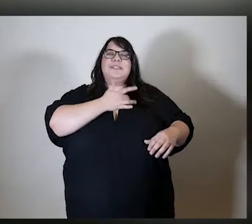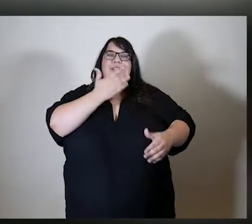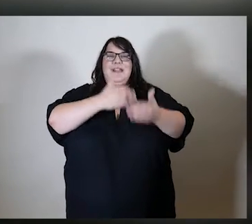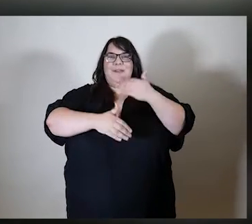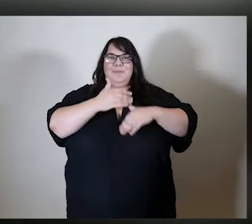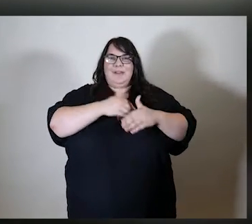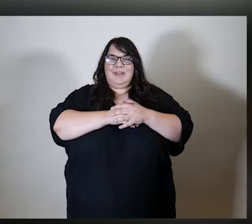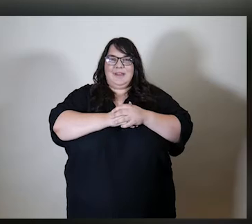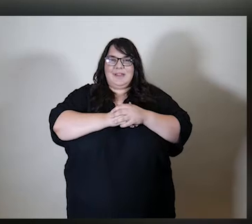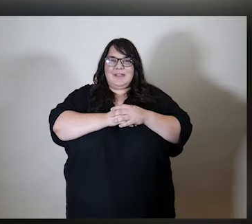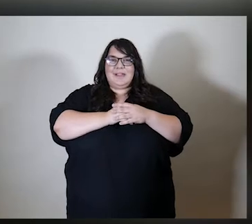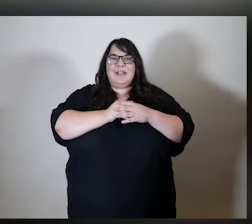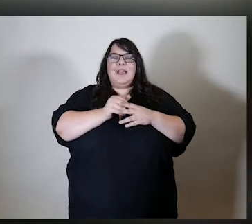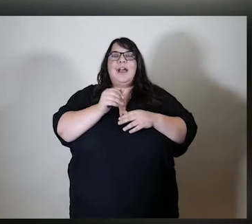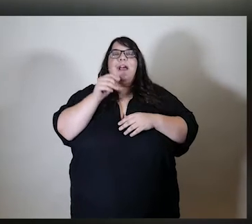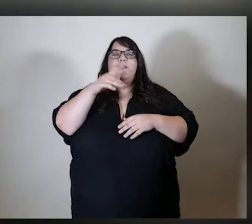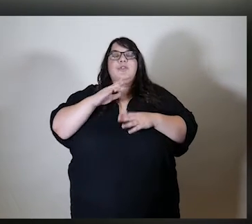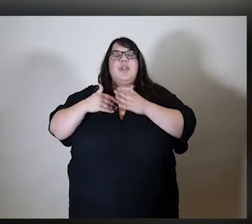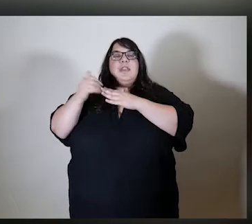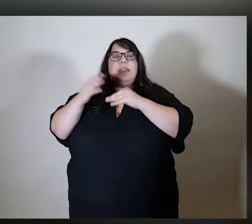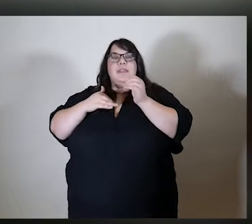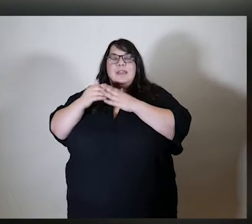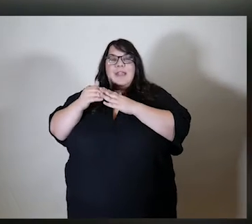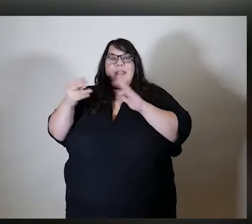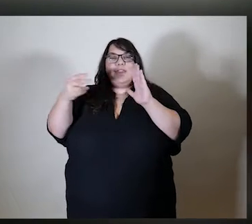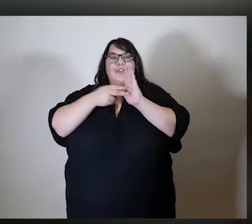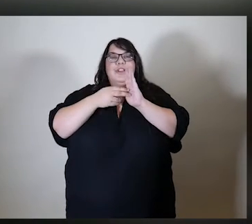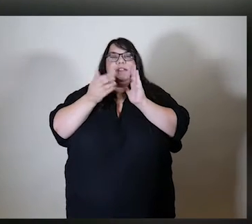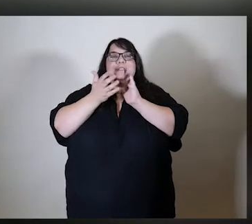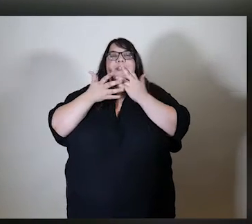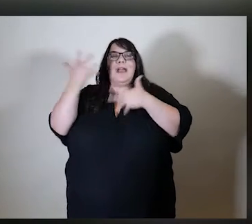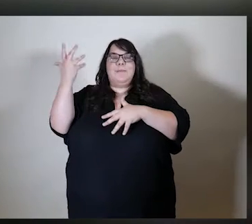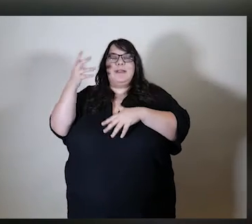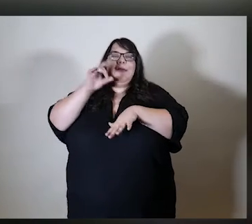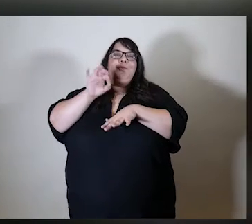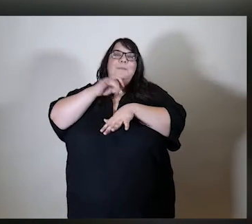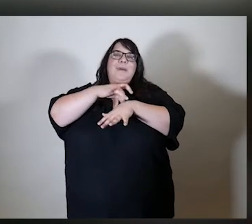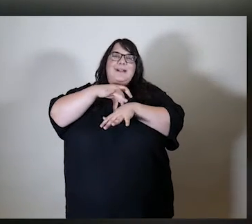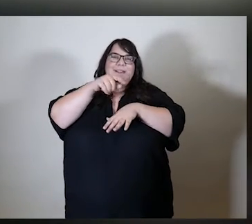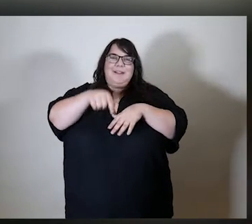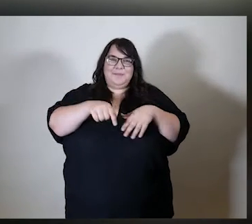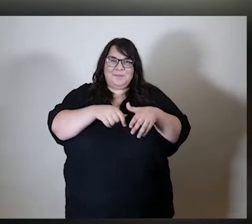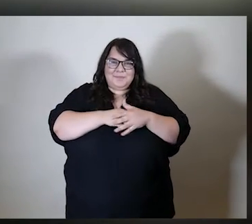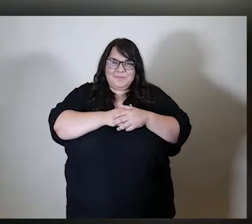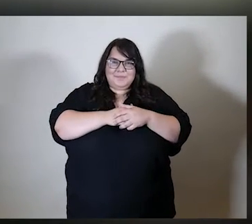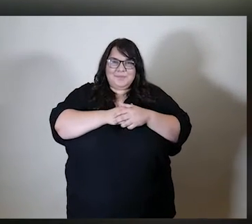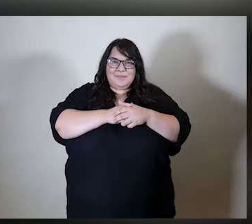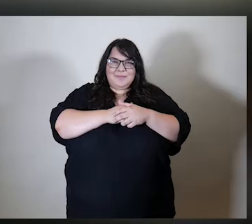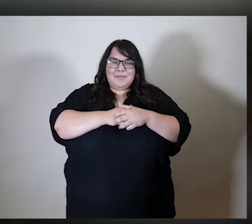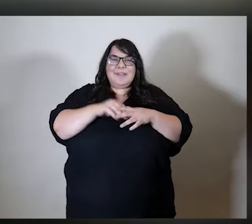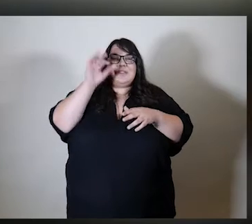Αναπηρία, Στένος, το οποίο ιδρύθηκε το 2015 στην Πάτρα. Ο σκοπός μας